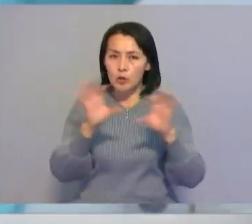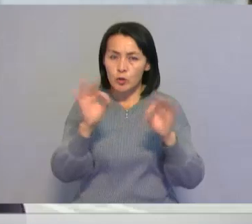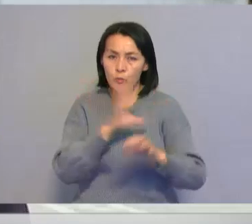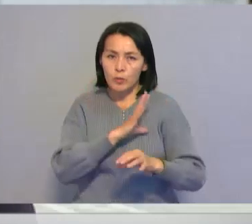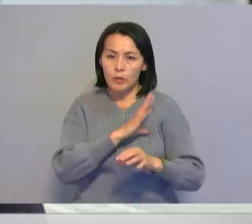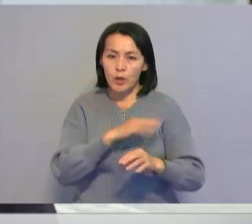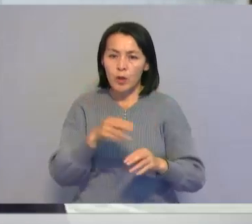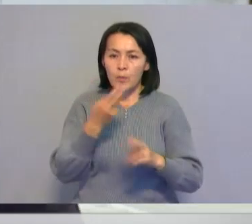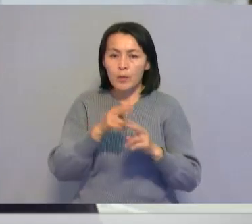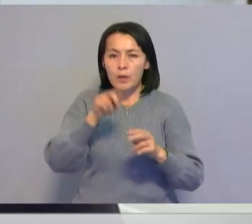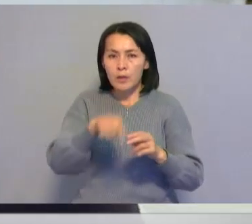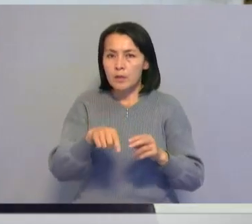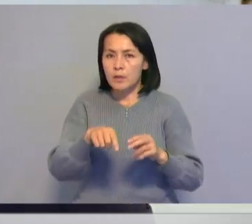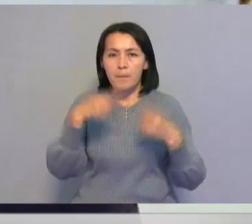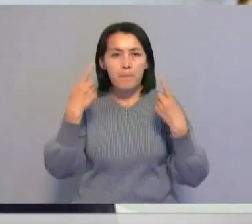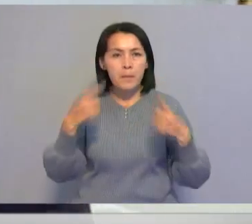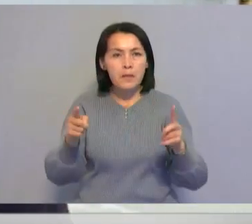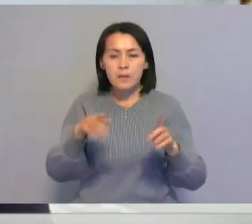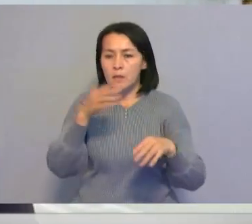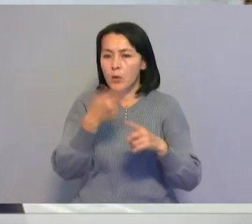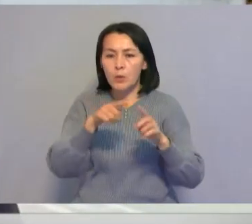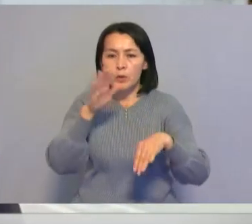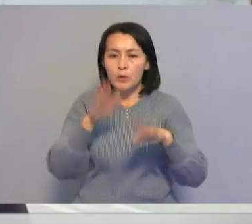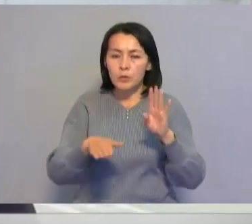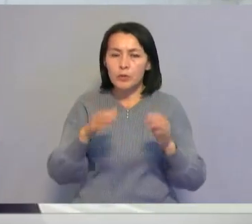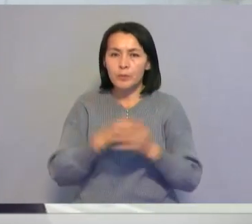түсіндірді. Бұл жердегі атмосфера бөлек, және де осы